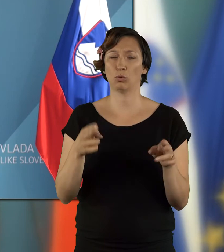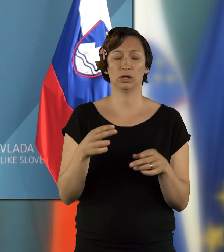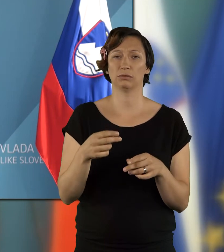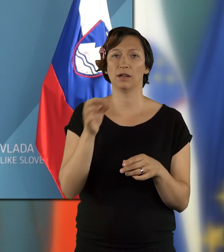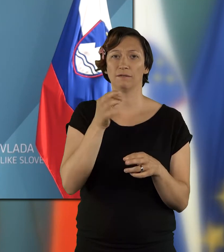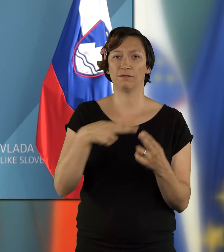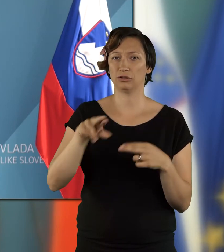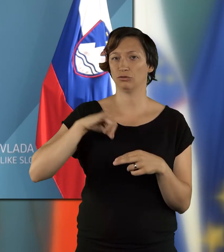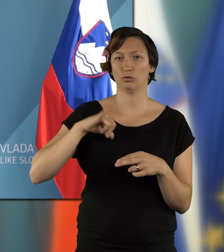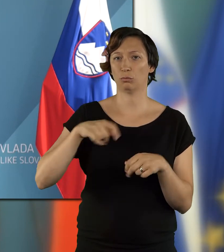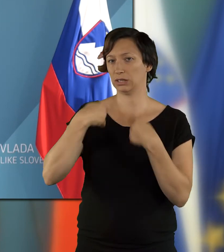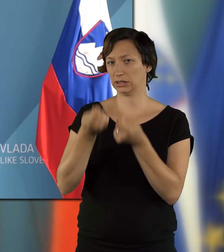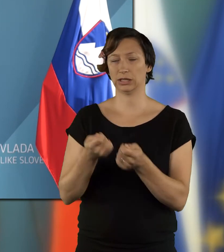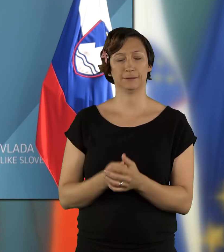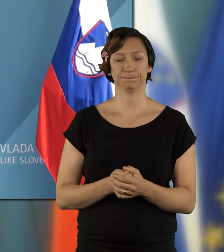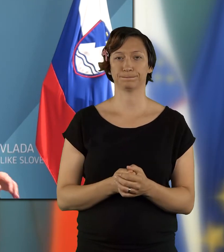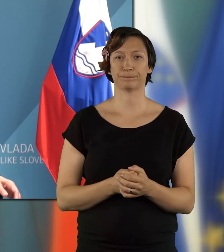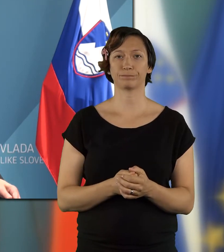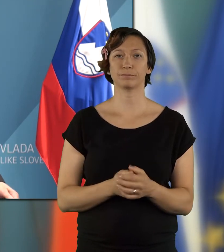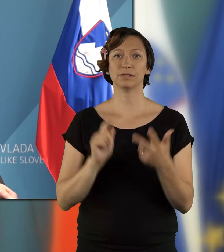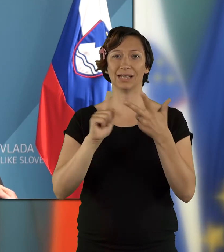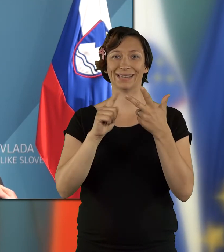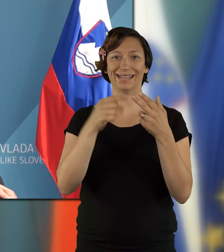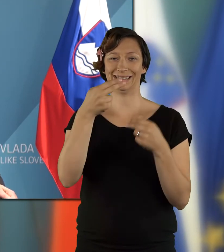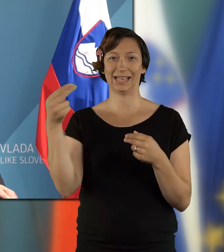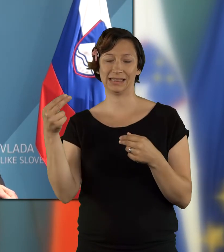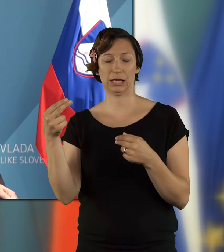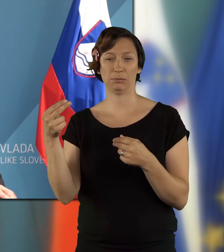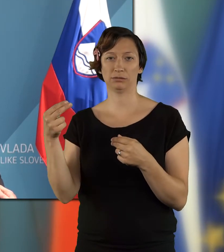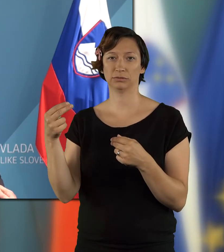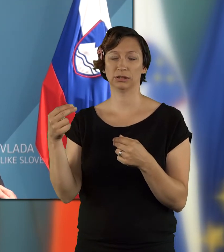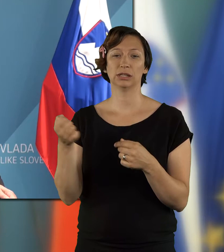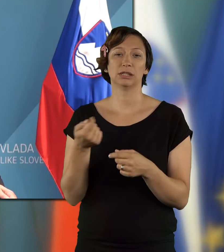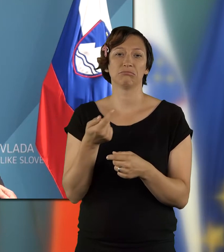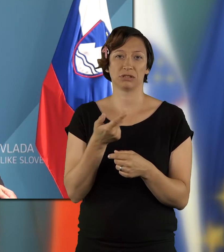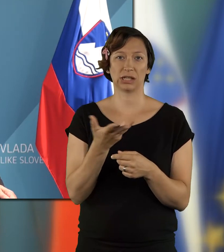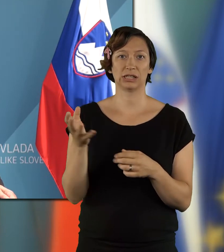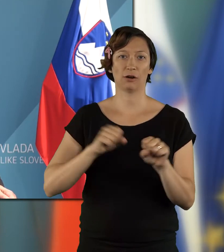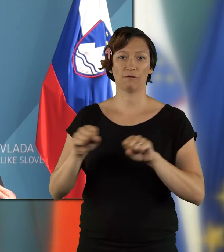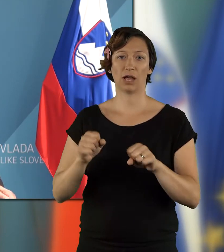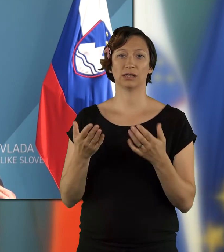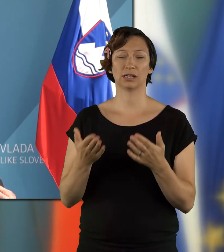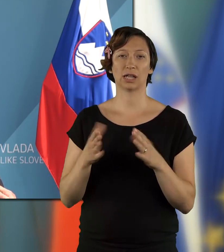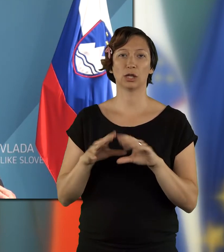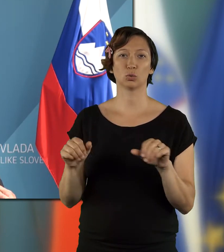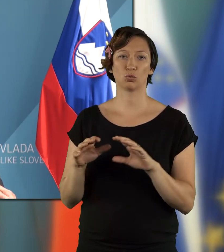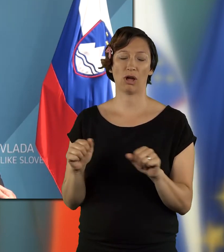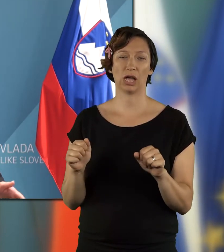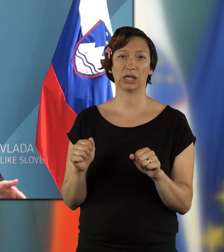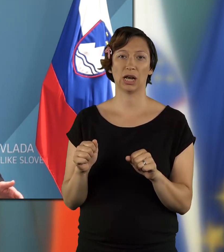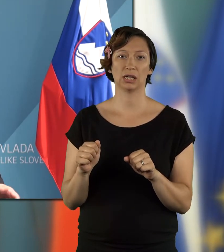dati več informacij. Tretja tema, s katero se je vlada danes